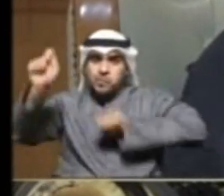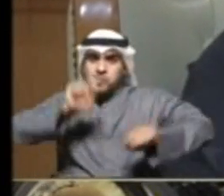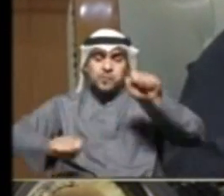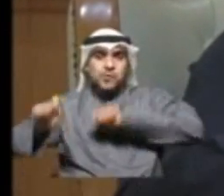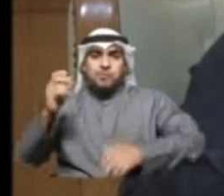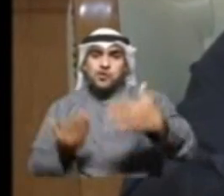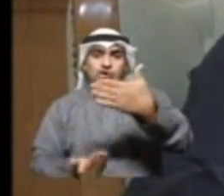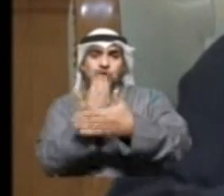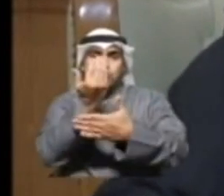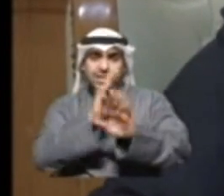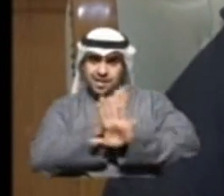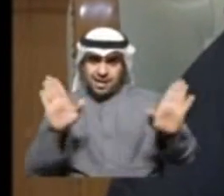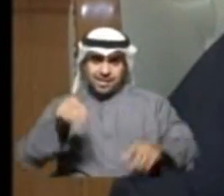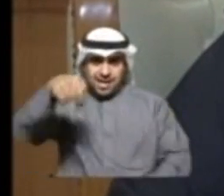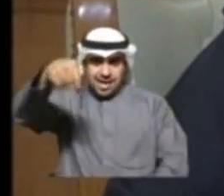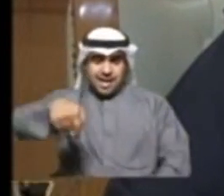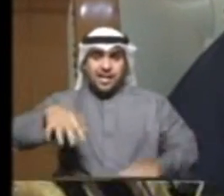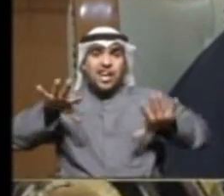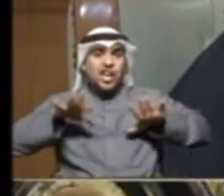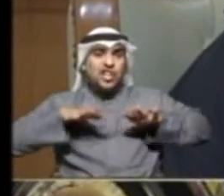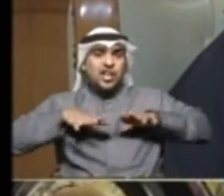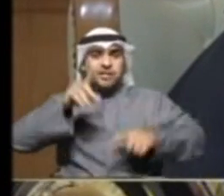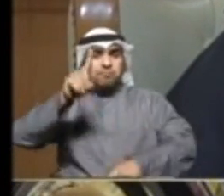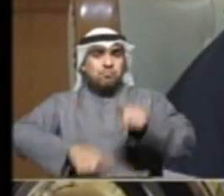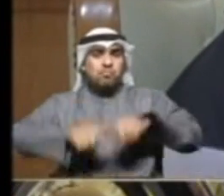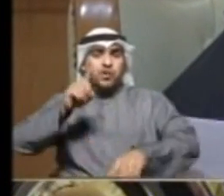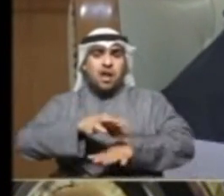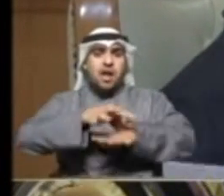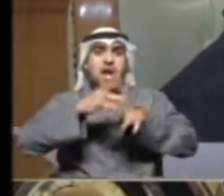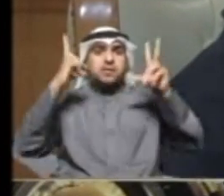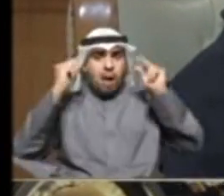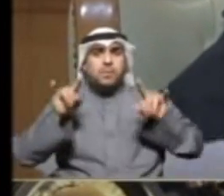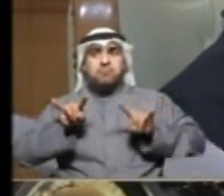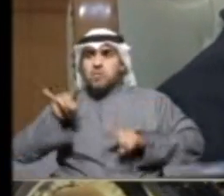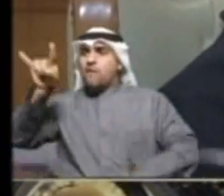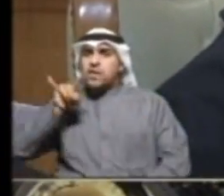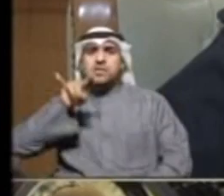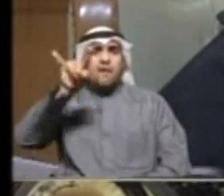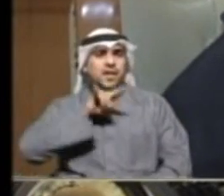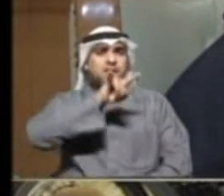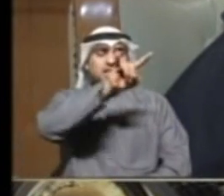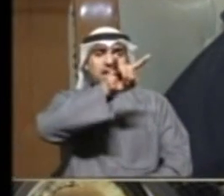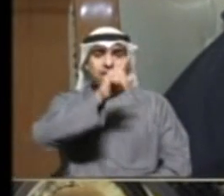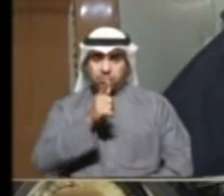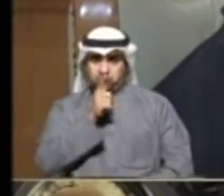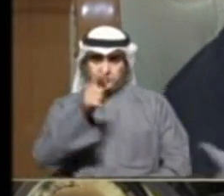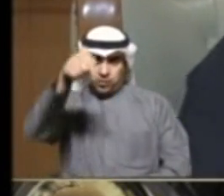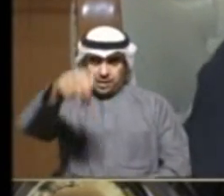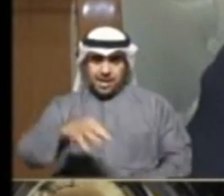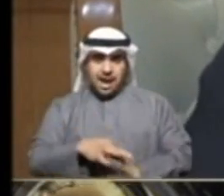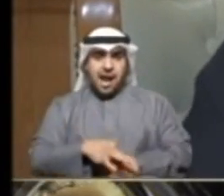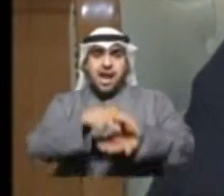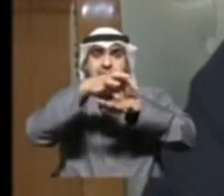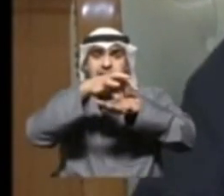لكن مع كثافة السيزن وخصوصا خلال العطلة، وارتئينا أن الناس يعني ما كانت تتقدم بصورة منتظمة معنا في بداية المشروع إلا في